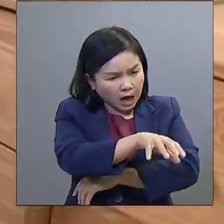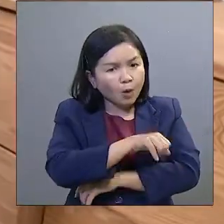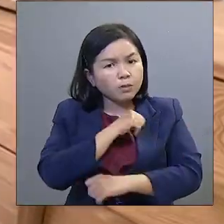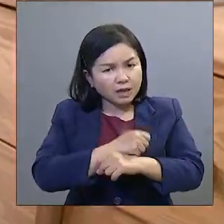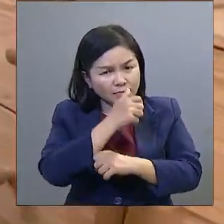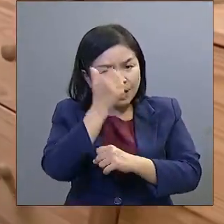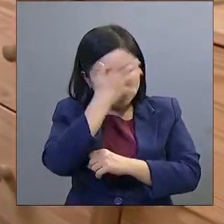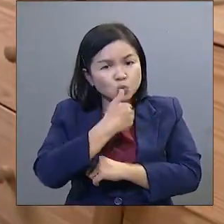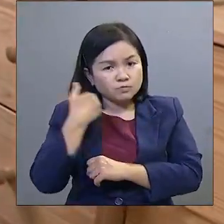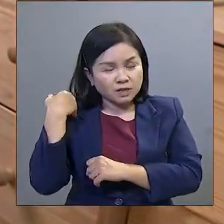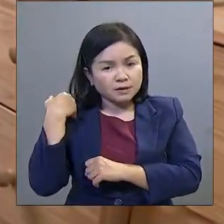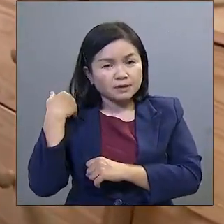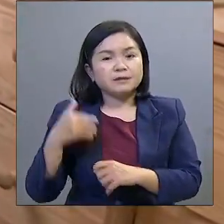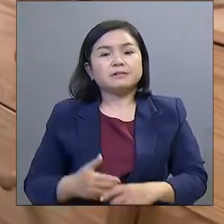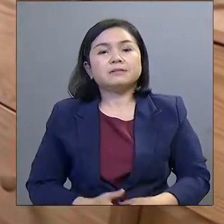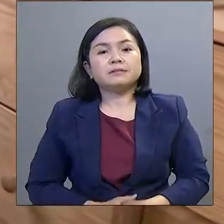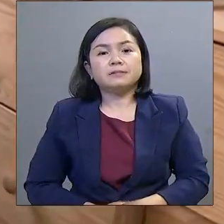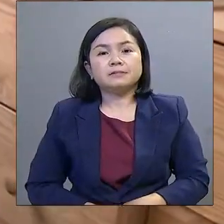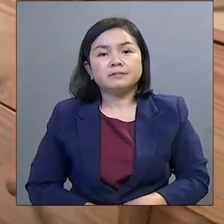างเงี้ย